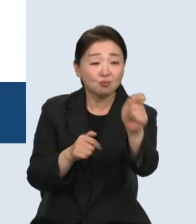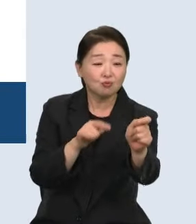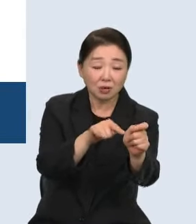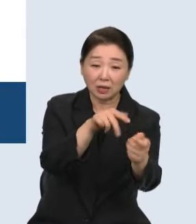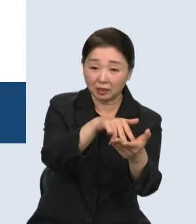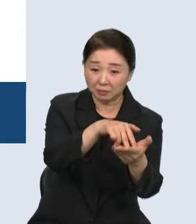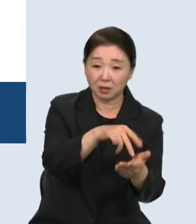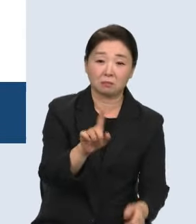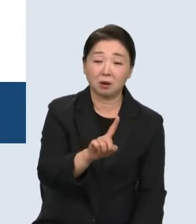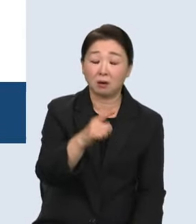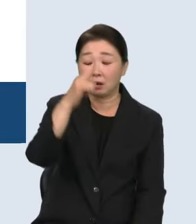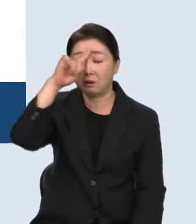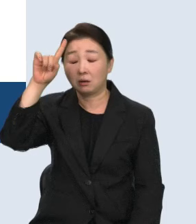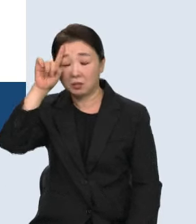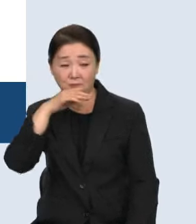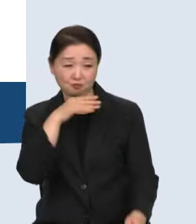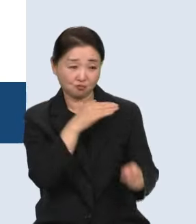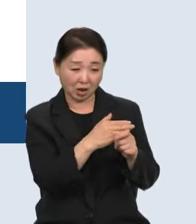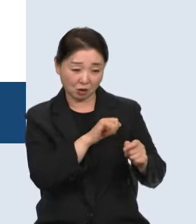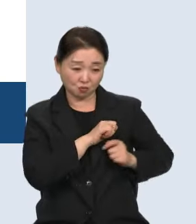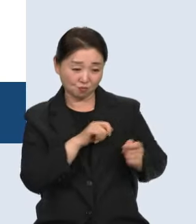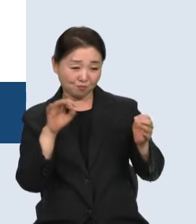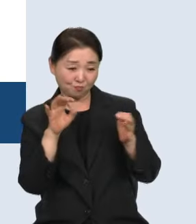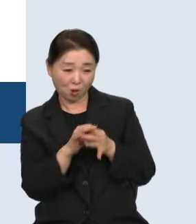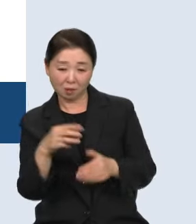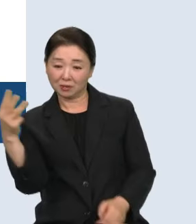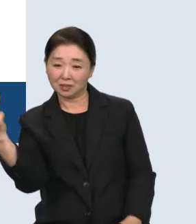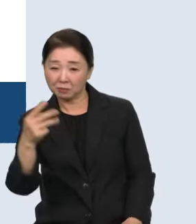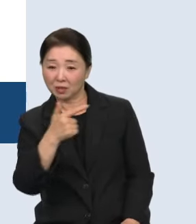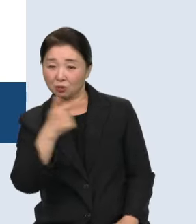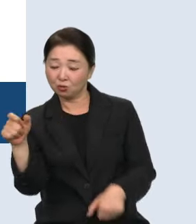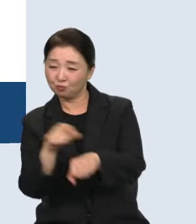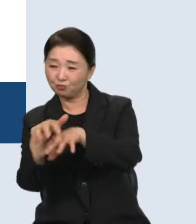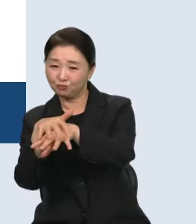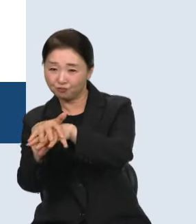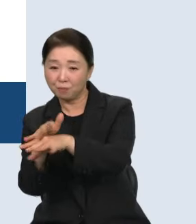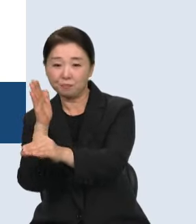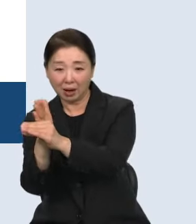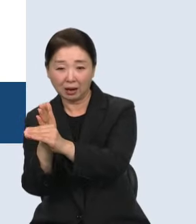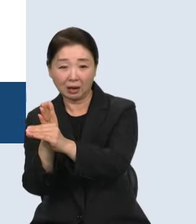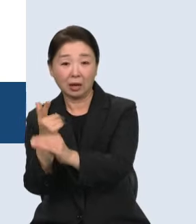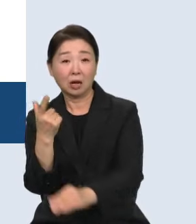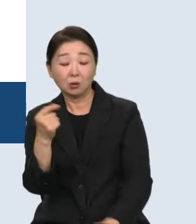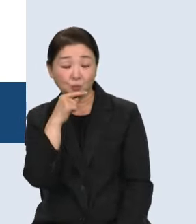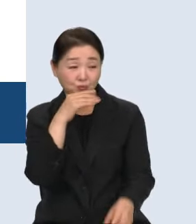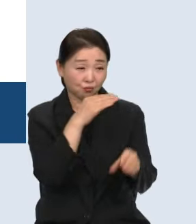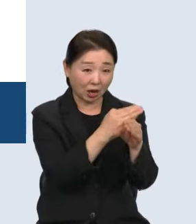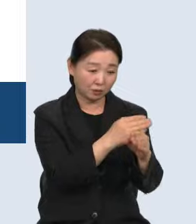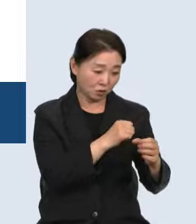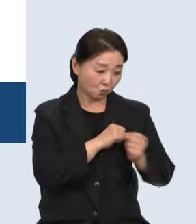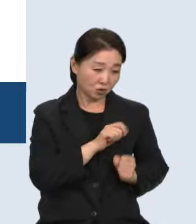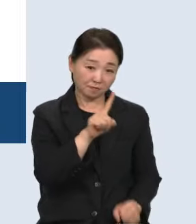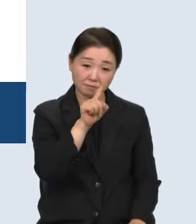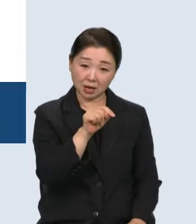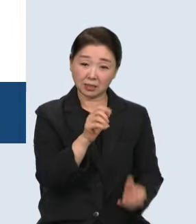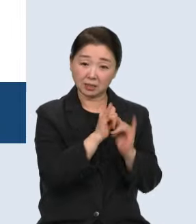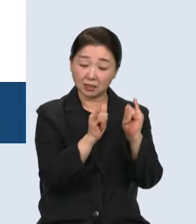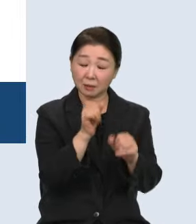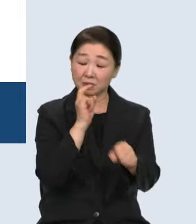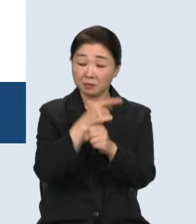매체들은 러시아가 북한군을 포함해 3천 명 규모로 특수 부대를 조직했다거나 북한이 군인 1만 명을